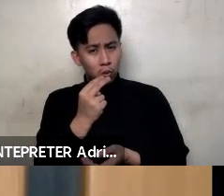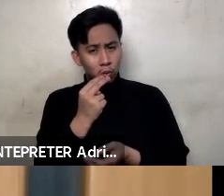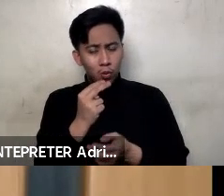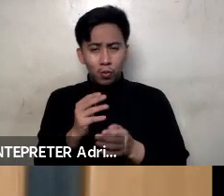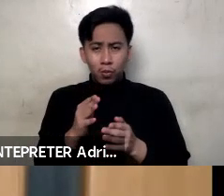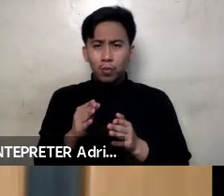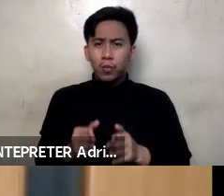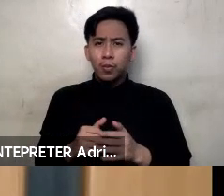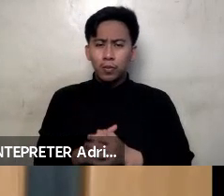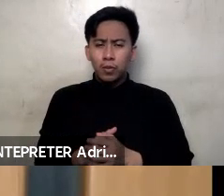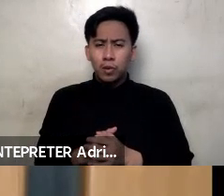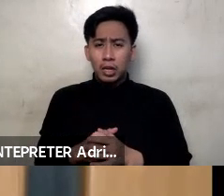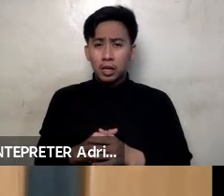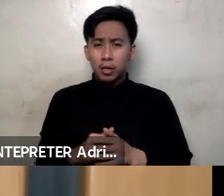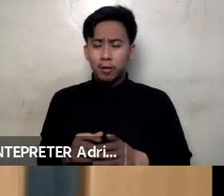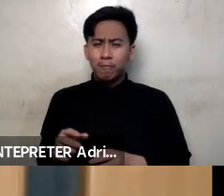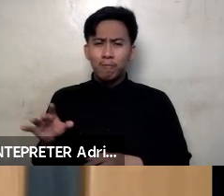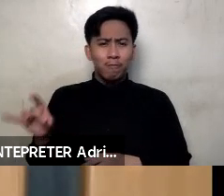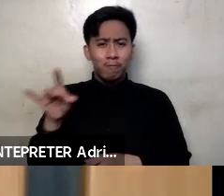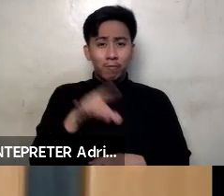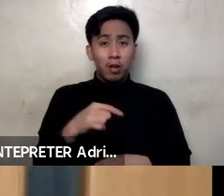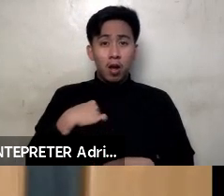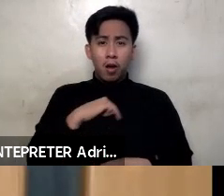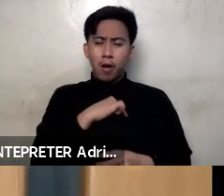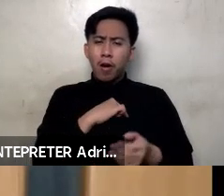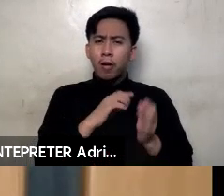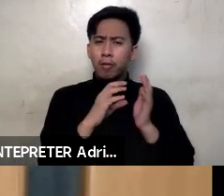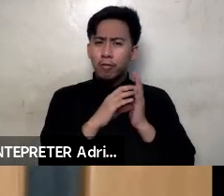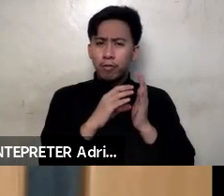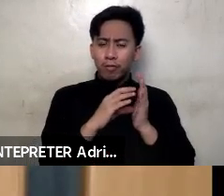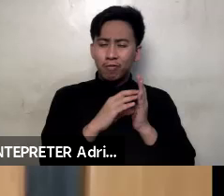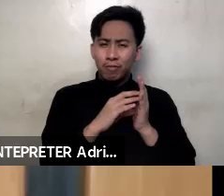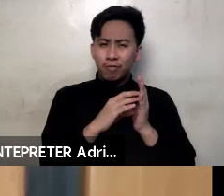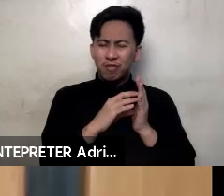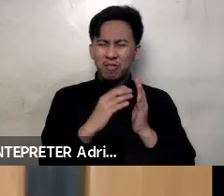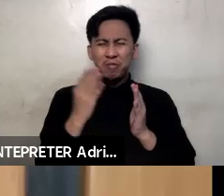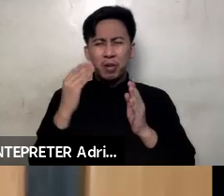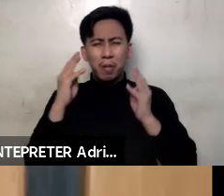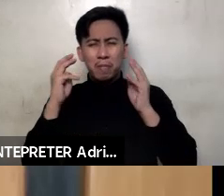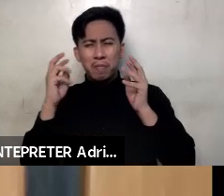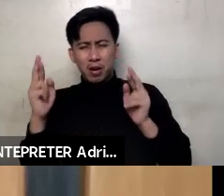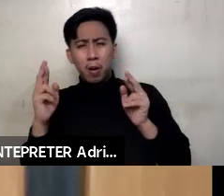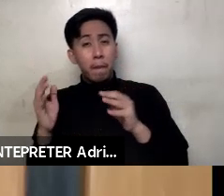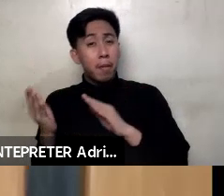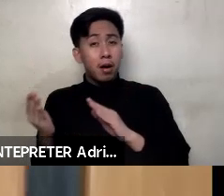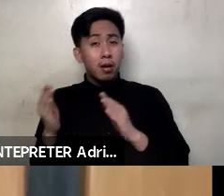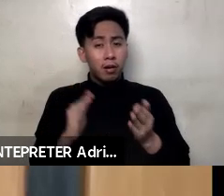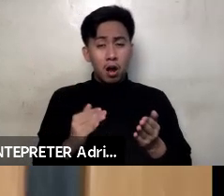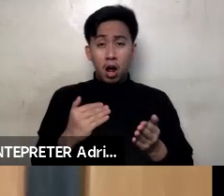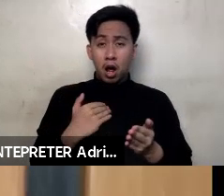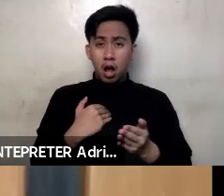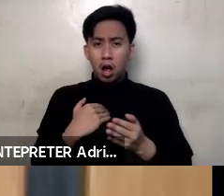aming syudad ay inabsorb ng aming namayapang dating mayor. When I took the